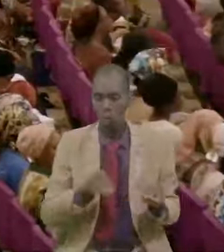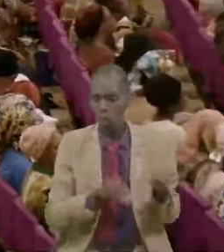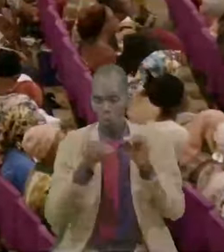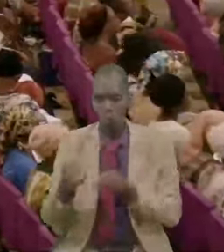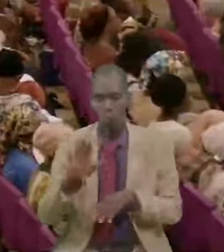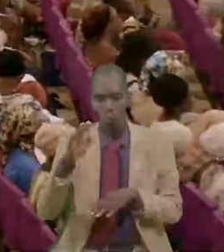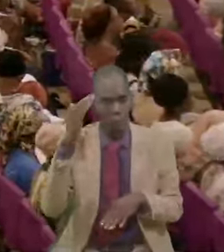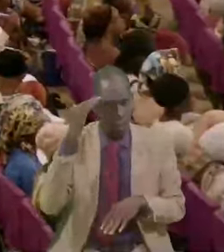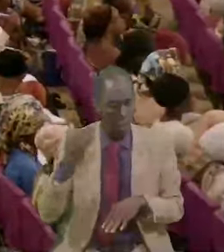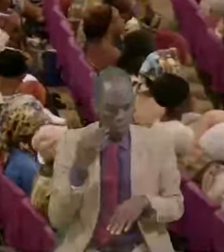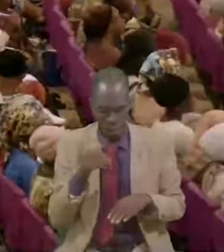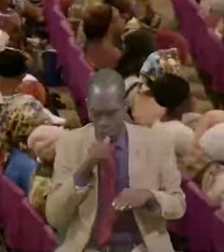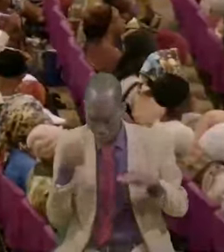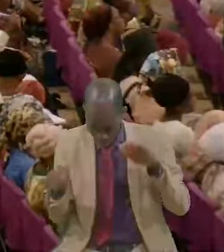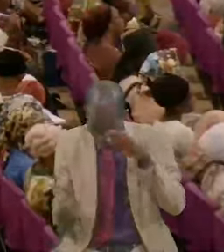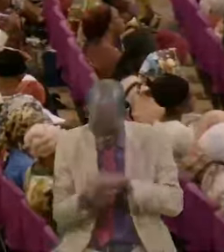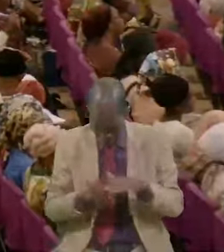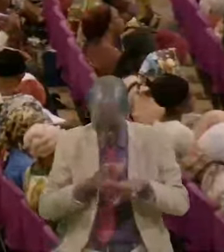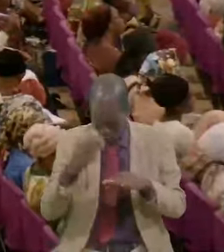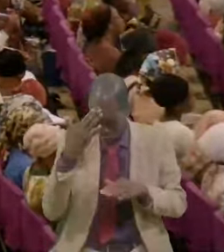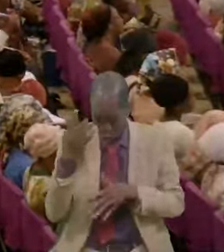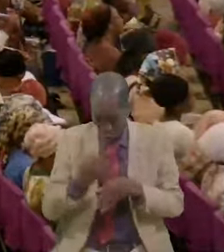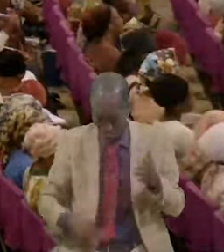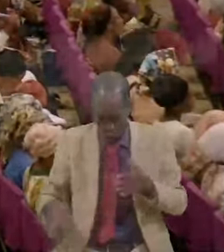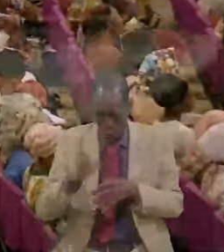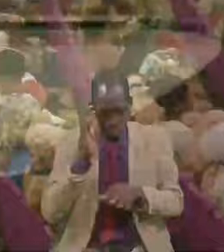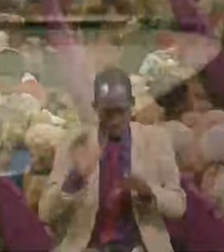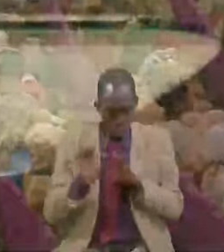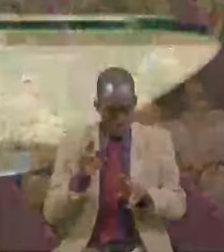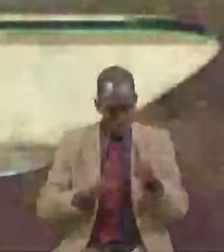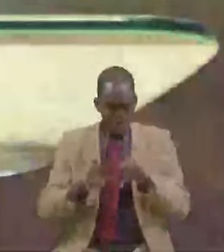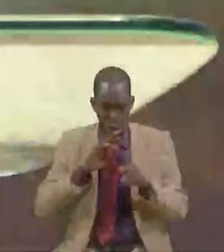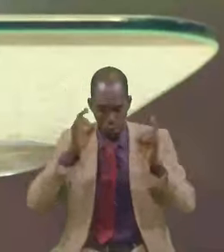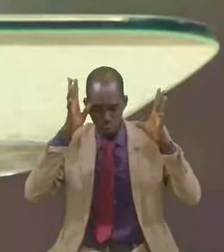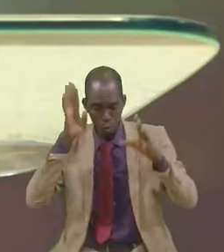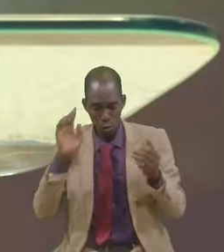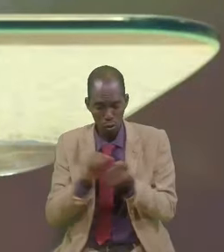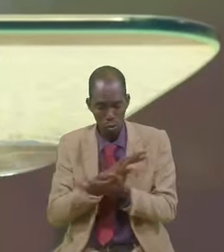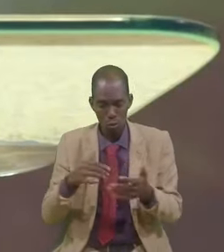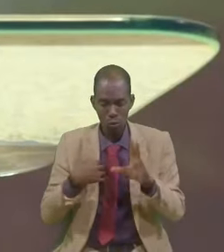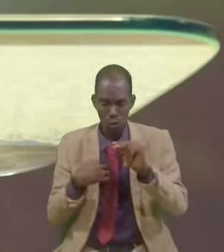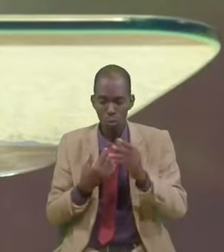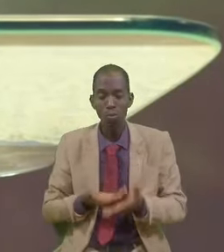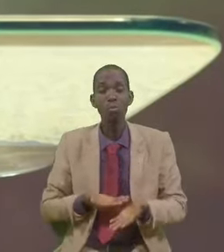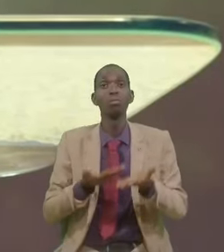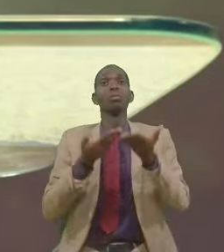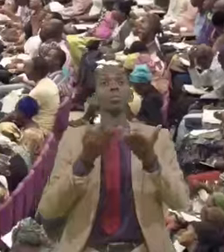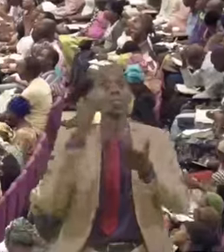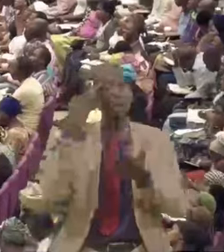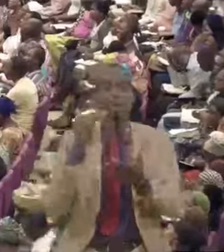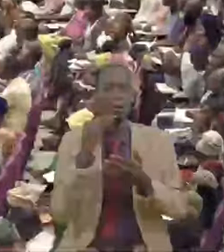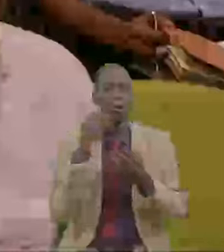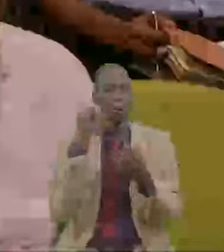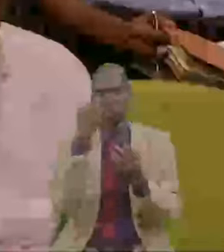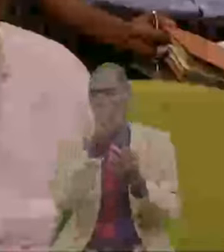ton nez dans le sang, dans le sable. Je ne sais quoi faire, je ne sais quoi faire. Ces gens sont terribles, vont me séduire. Non, lève-toi.